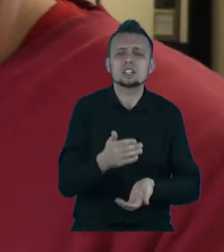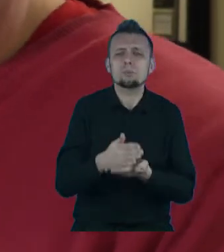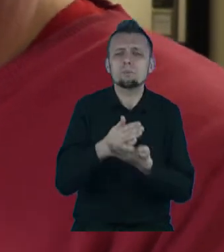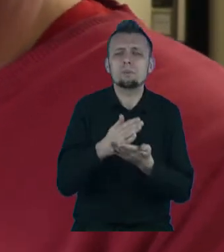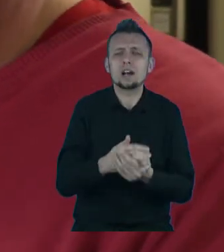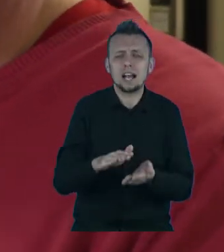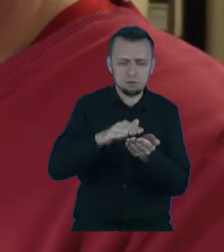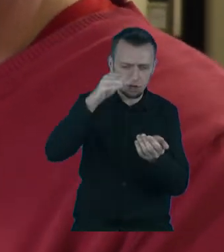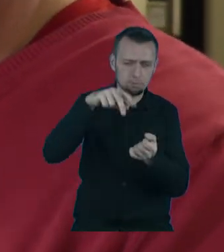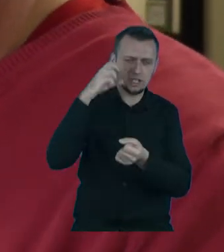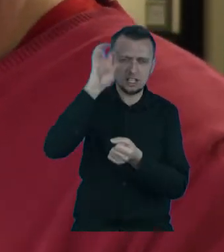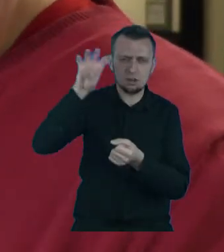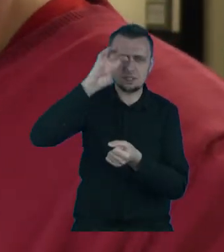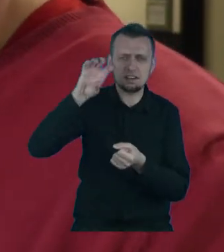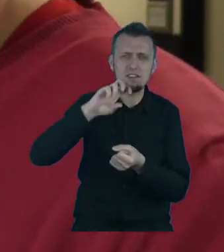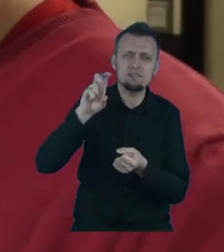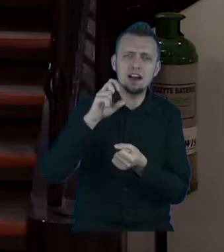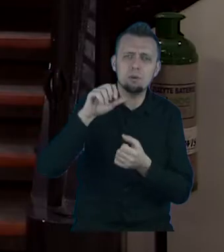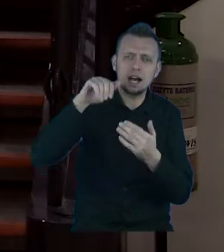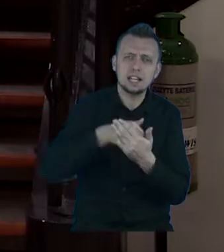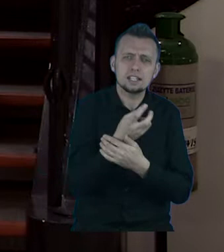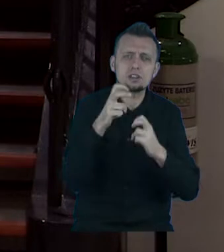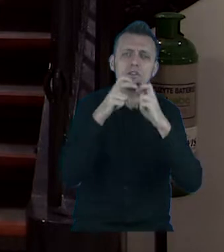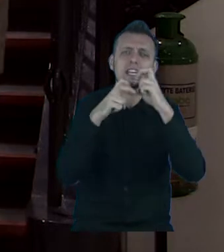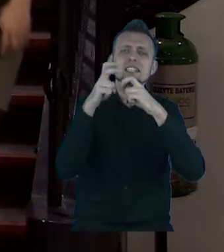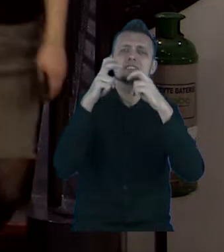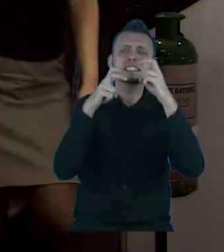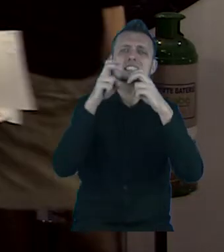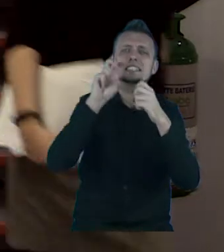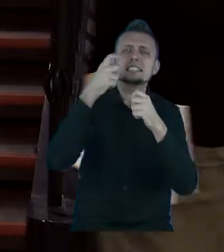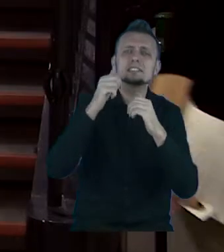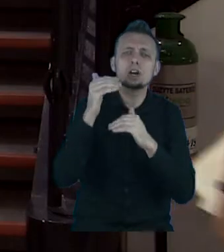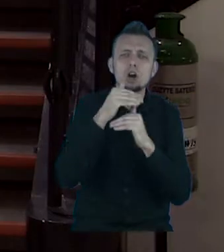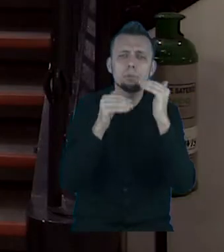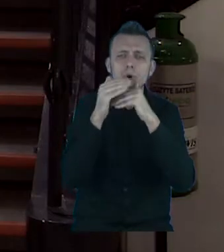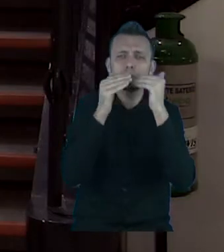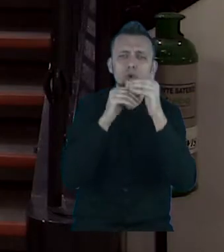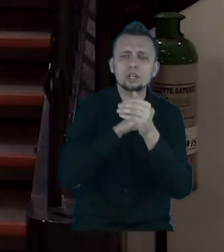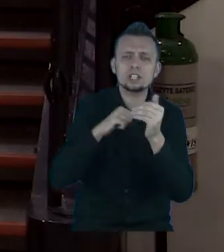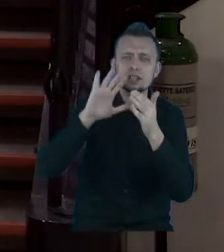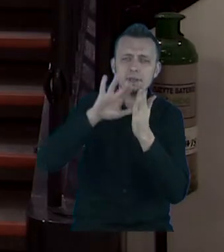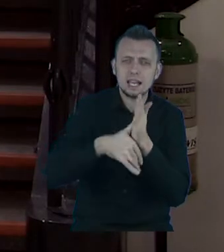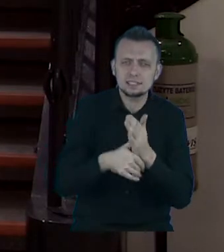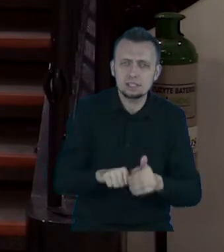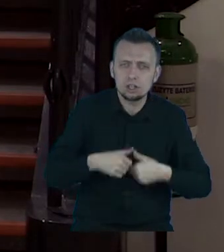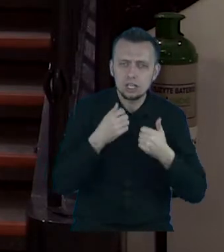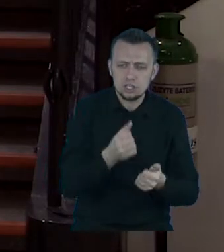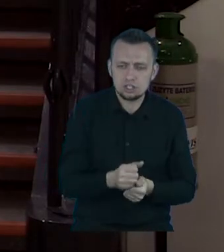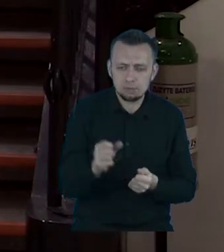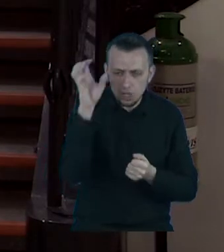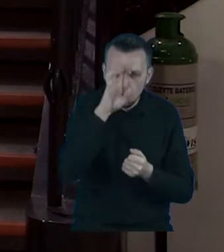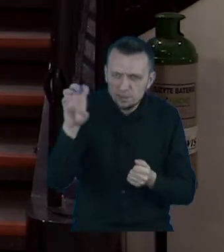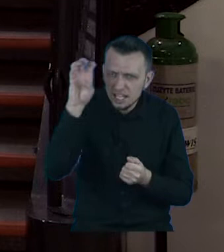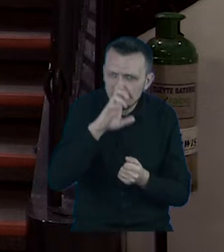opiniowała nowe inwestycje w mieście. Czyli osoba taka szczególnie jest wyczulona na problem osób